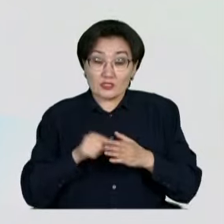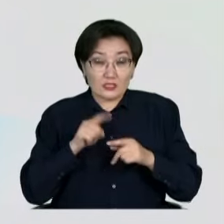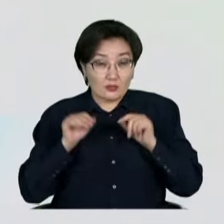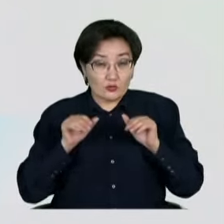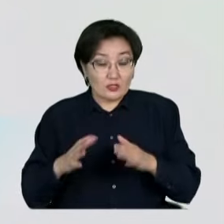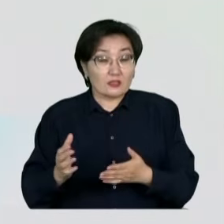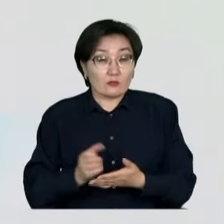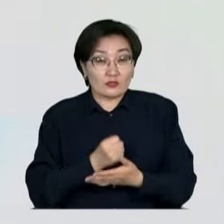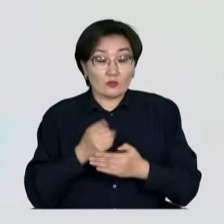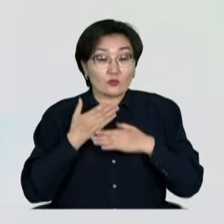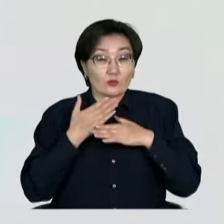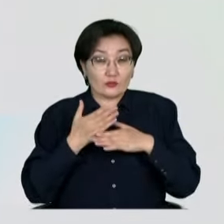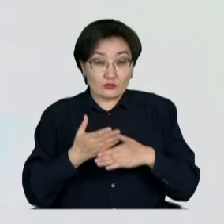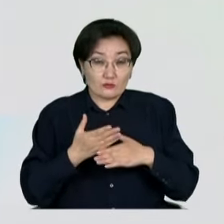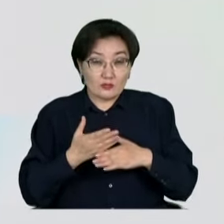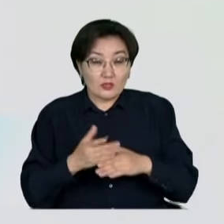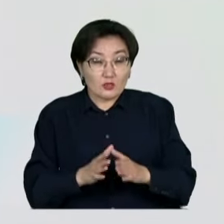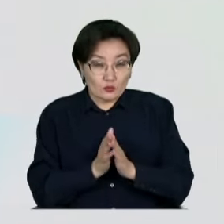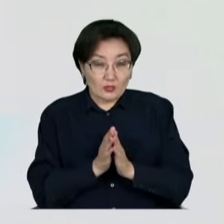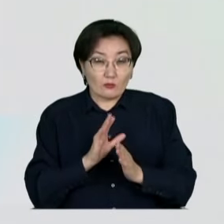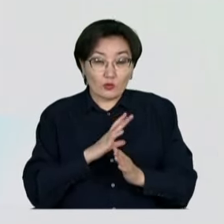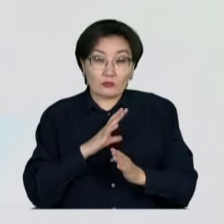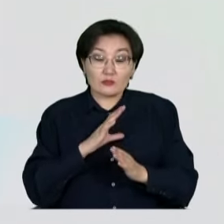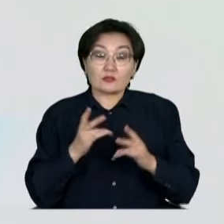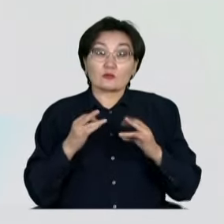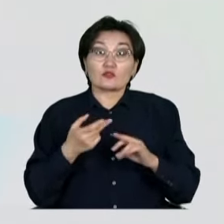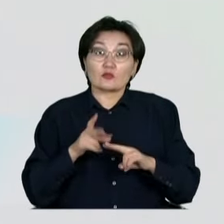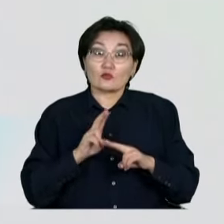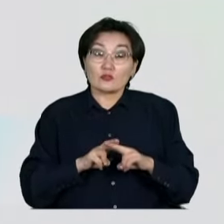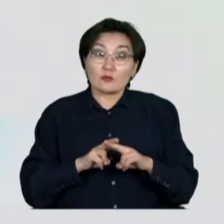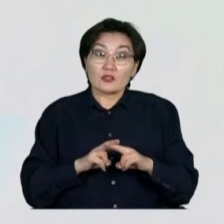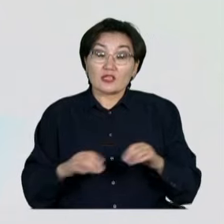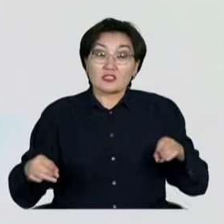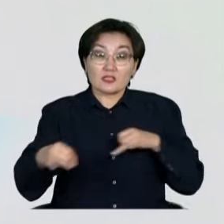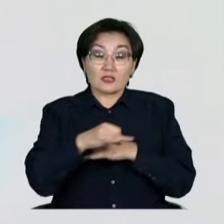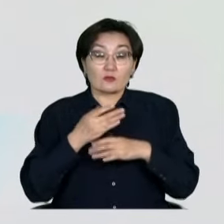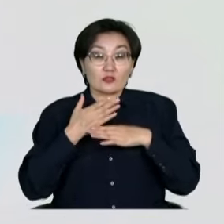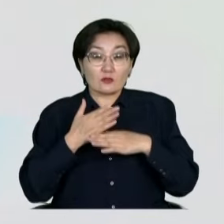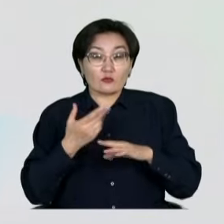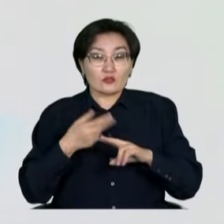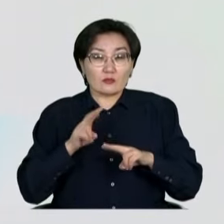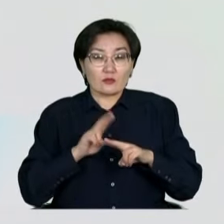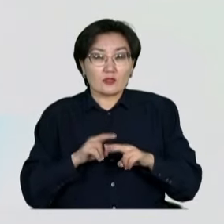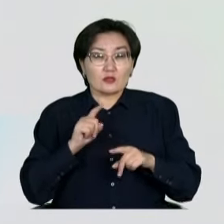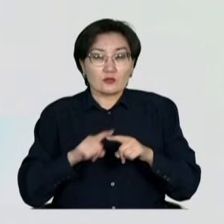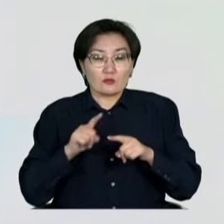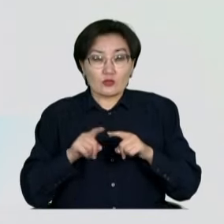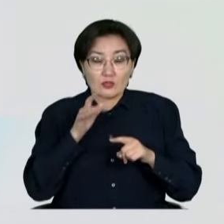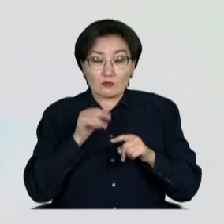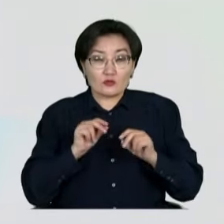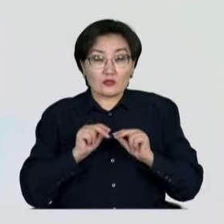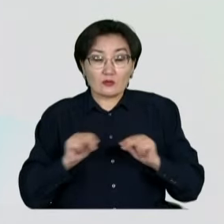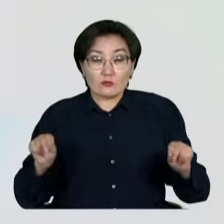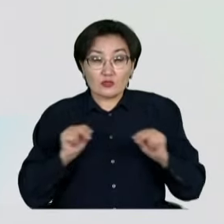шешім табуға ықпалдасуын өтінген болатынбыз. Және де осы келіссөздердің арқасында осы жақын арада бұйырса мұғалімдердің